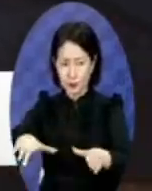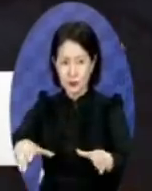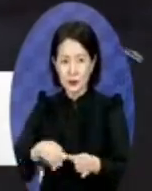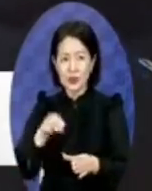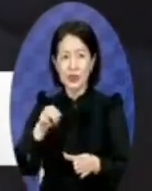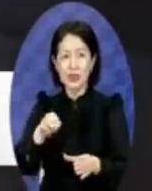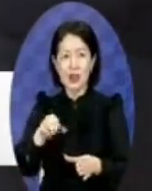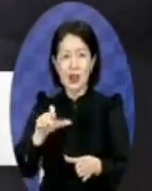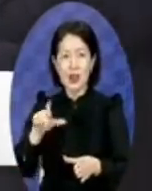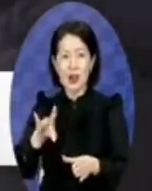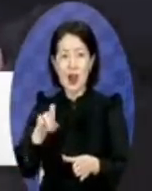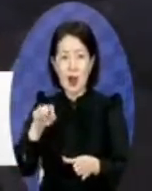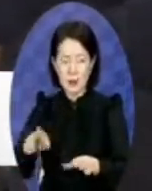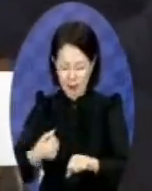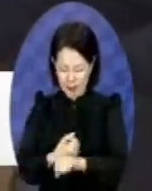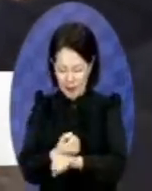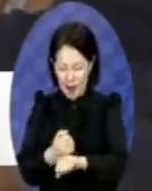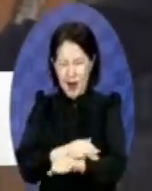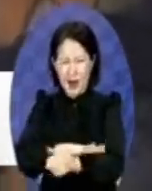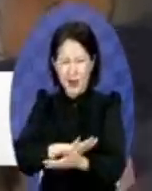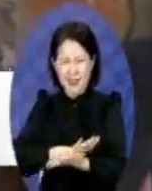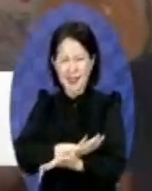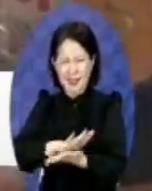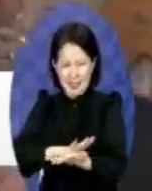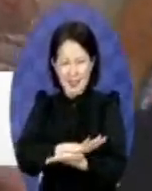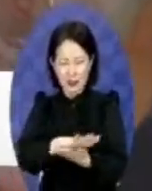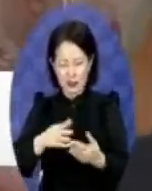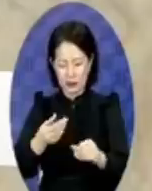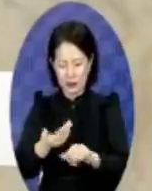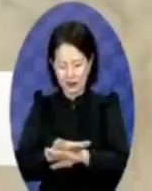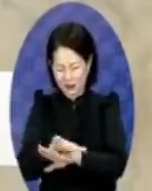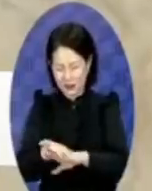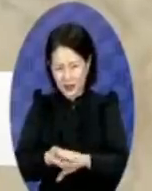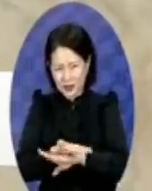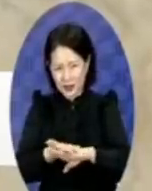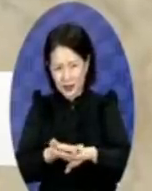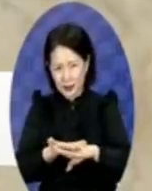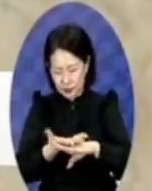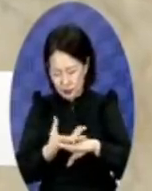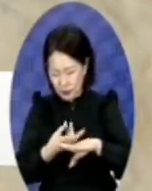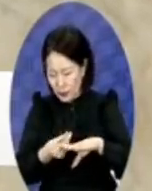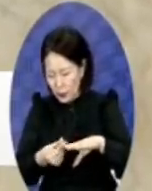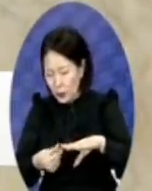гаргаж хүнсээ одоо бэлддэг байсан.